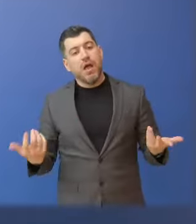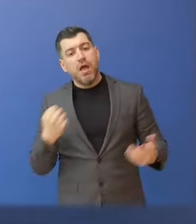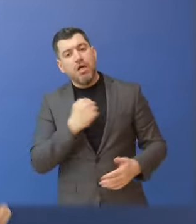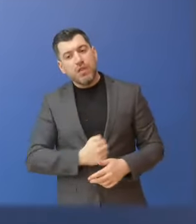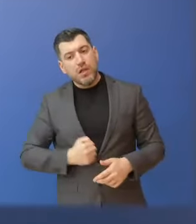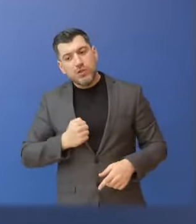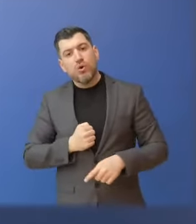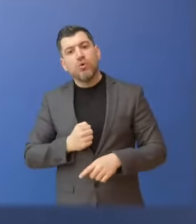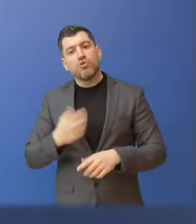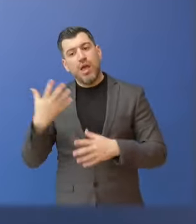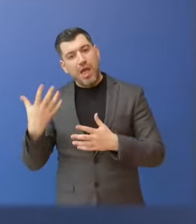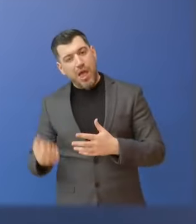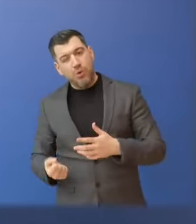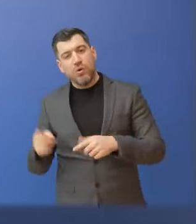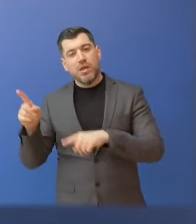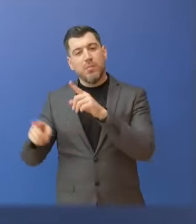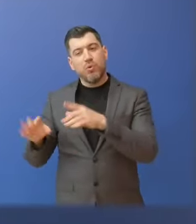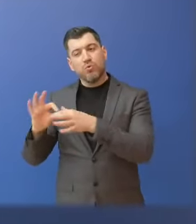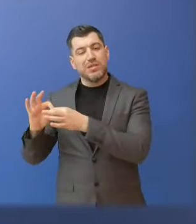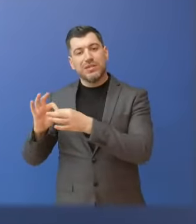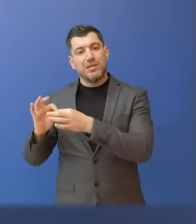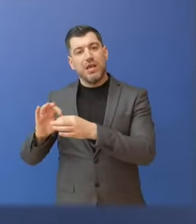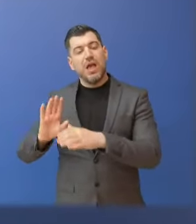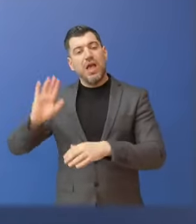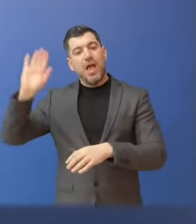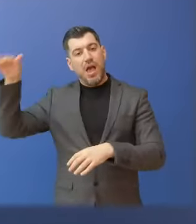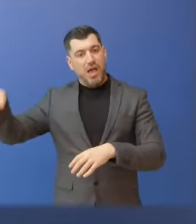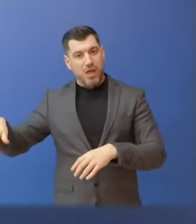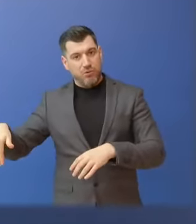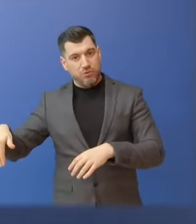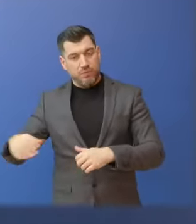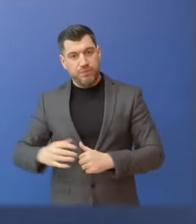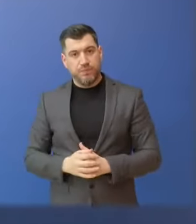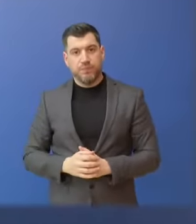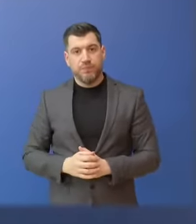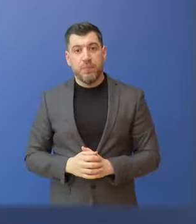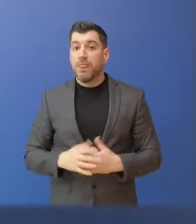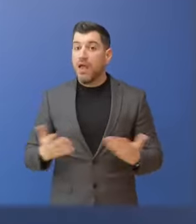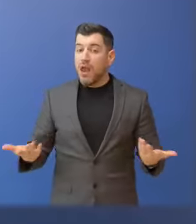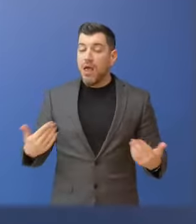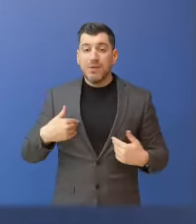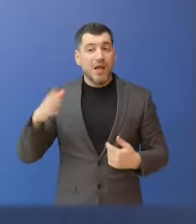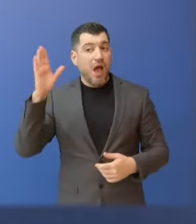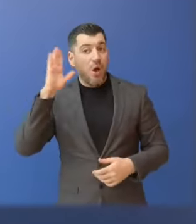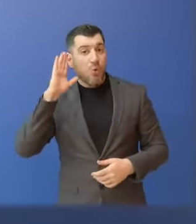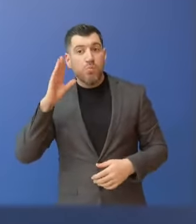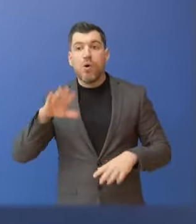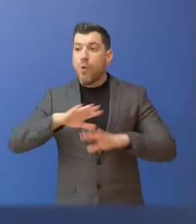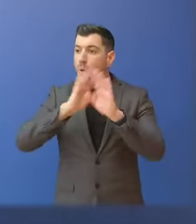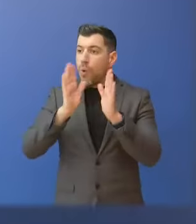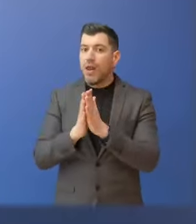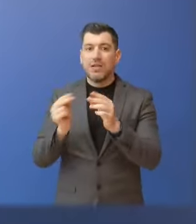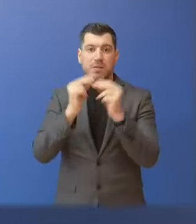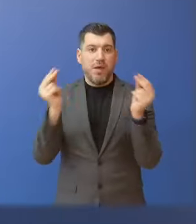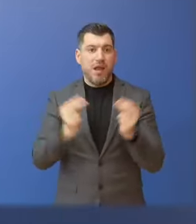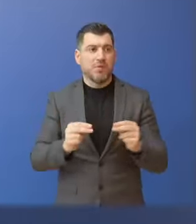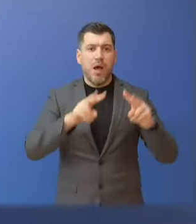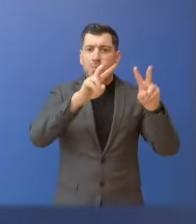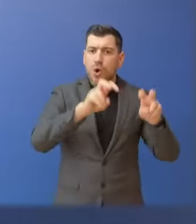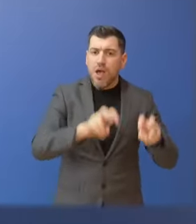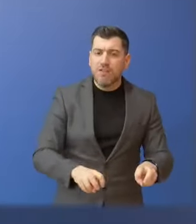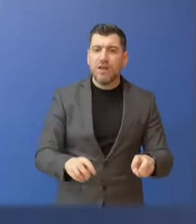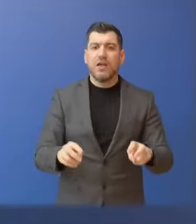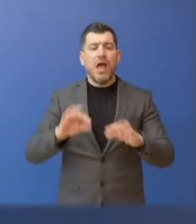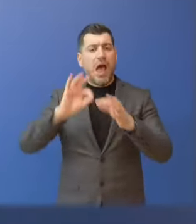εντός συνόρων αλλά το ξαναλέω ακούμε με πολύ μεγάλη προσοχή τα συμπεράσματα κάθε έρευνας κάθε επιμέρους ανάλυσης